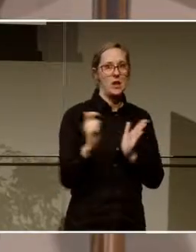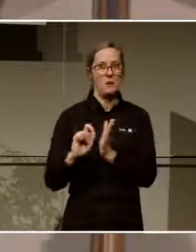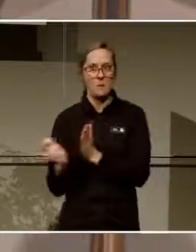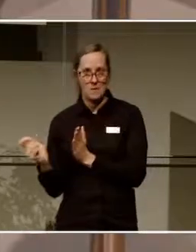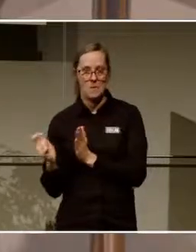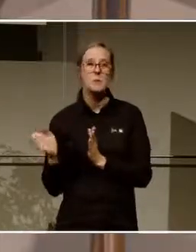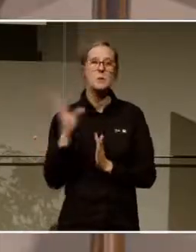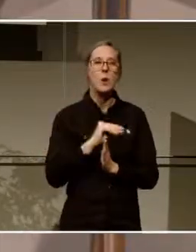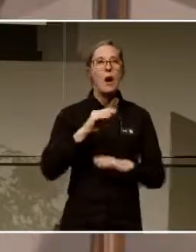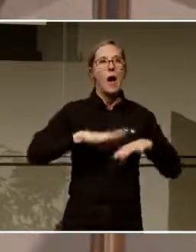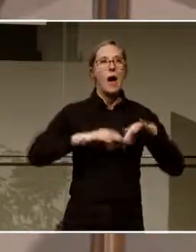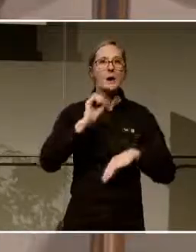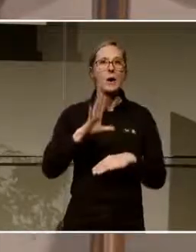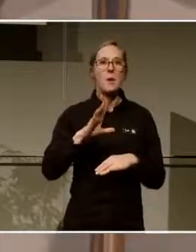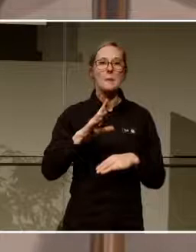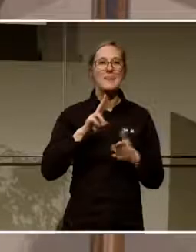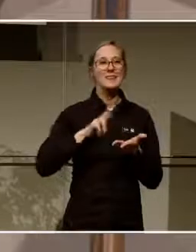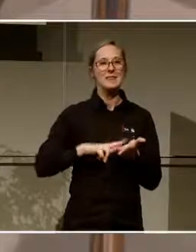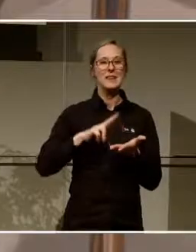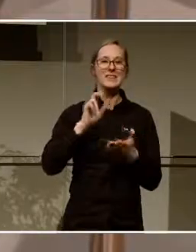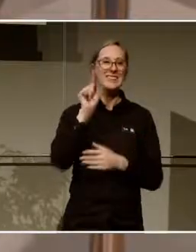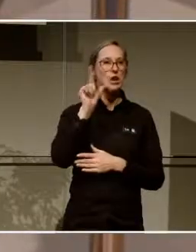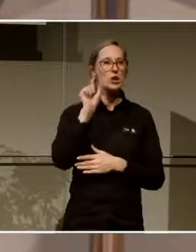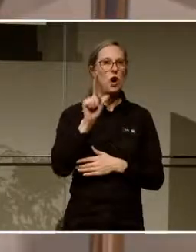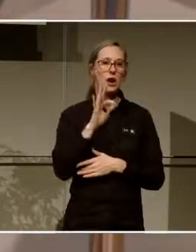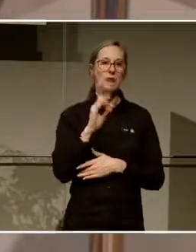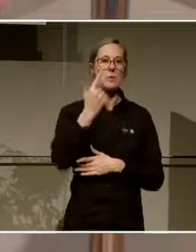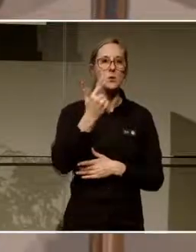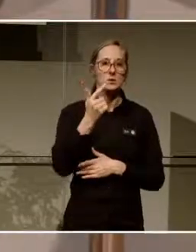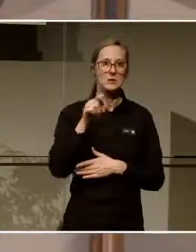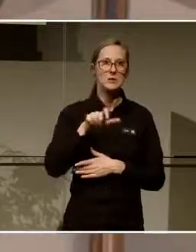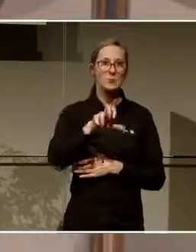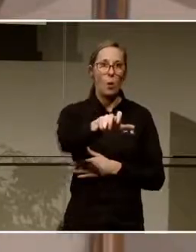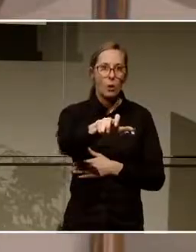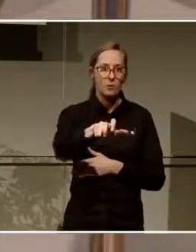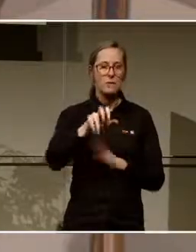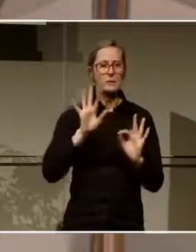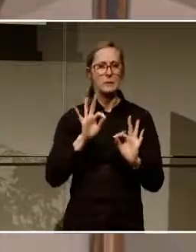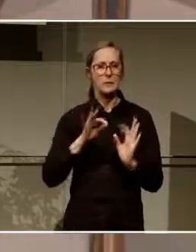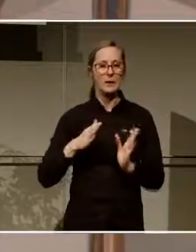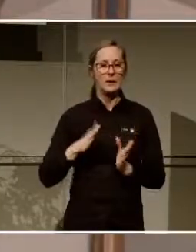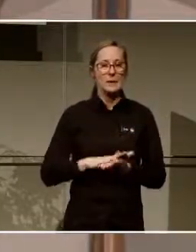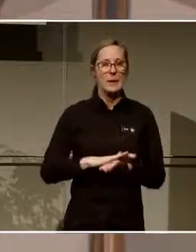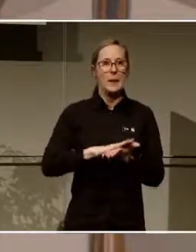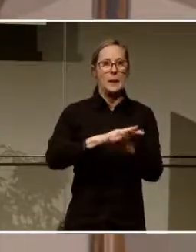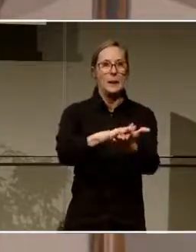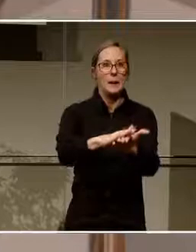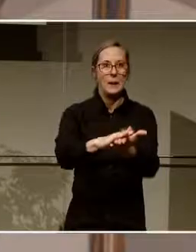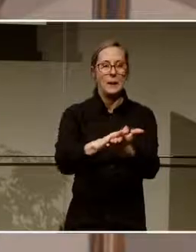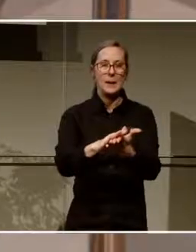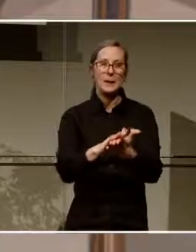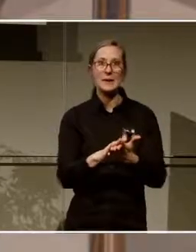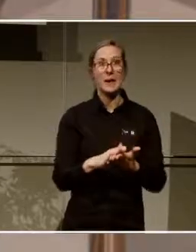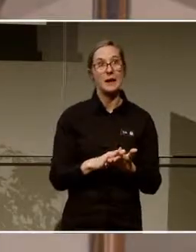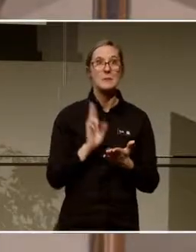Som handlar om digitala fotspår. Hur kan man städa upp? Och den här typen av material som faktiskt är fritt och tillgängligt